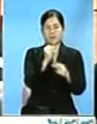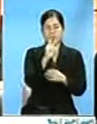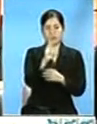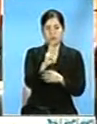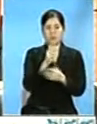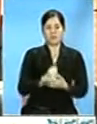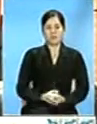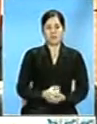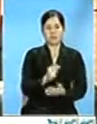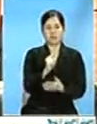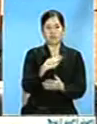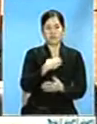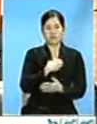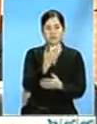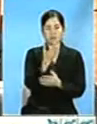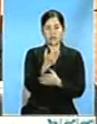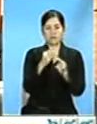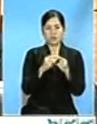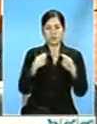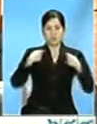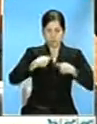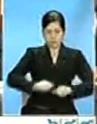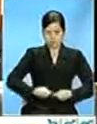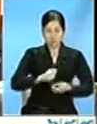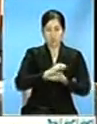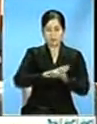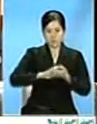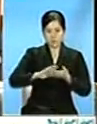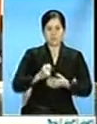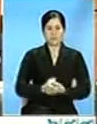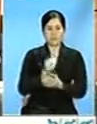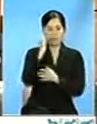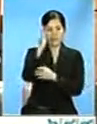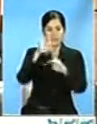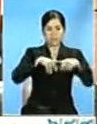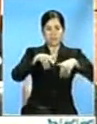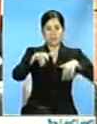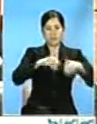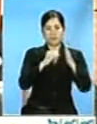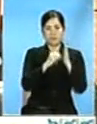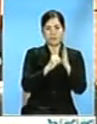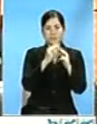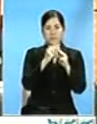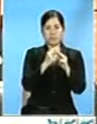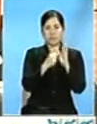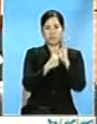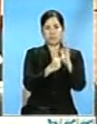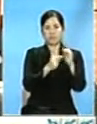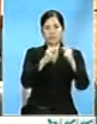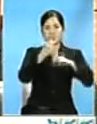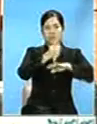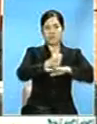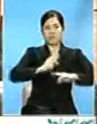ามนะครับผมอยากให้คุณแต่งเรื่องแต่งตัวให้ดีนะครับอีกไม่นานประชาชนกทมคงจะเสนอชื่อท่านเป็นรัฐมนตรี